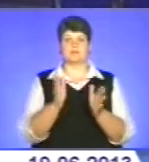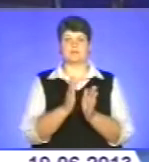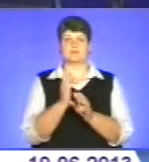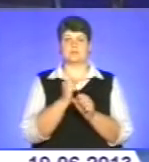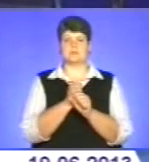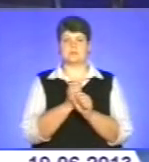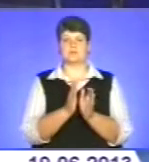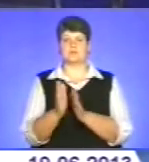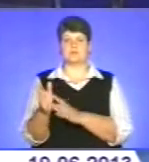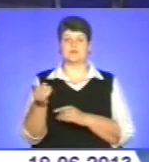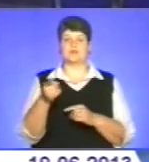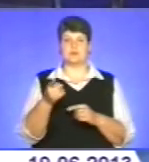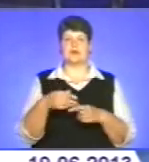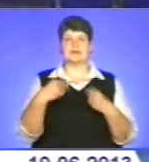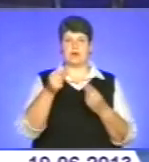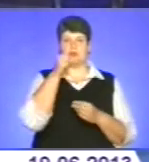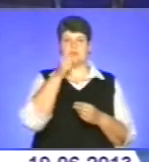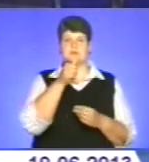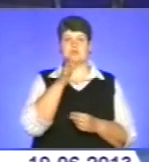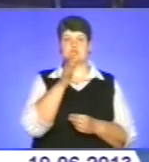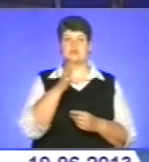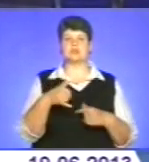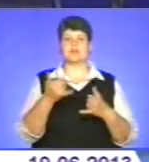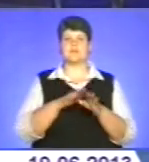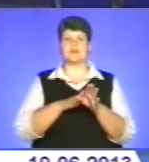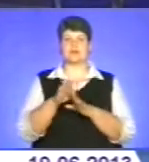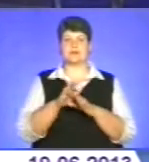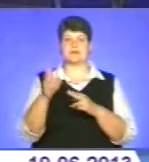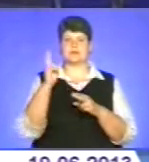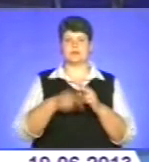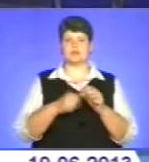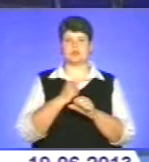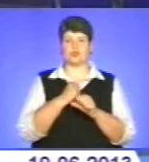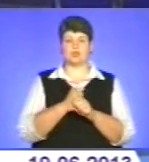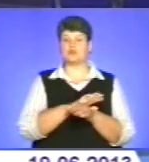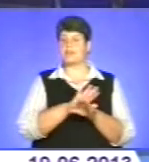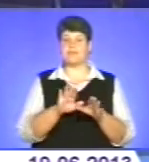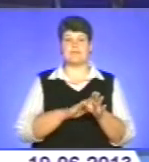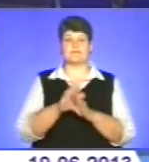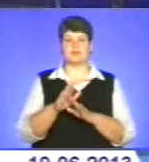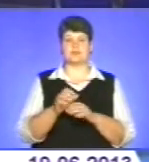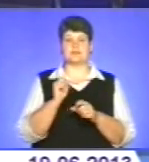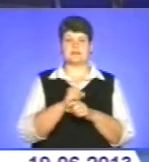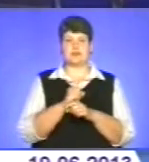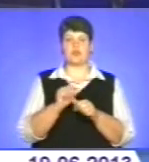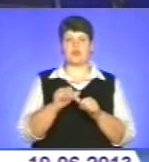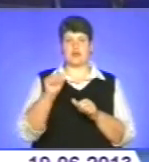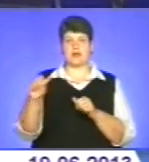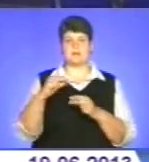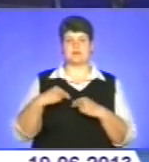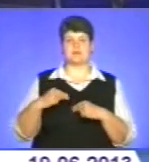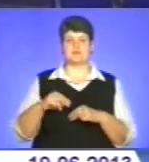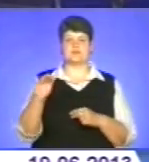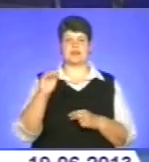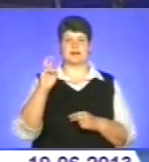Міський голова Сергій Надал дав місяць часу комунальникам для виконання та завершення роботи. У разі невиконання завдання, каже Сергій Надал, окремих працівників управління